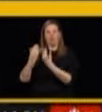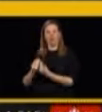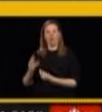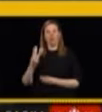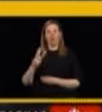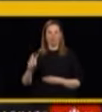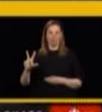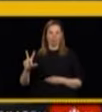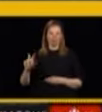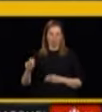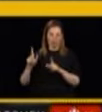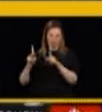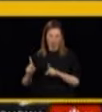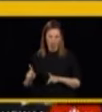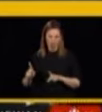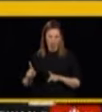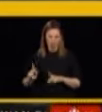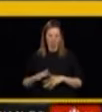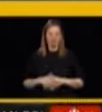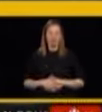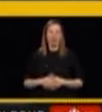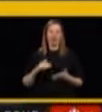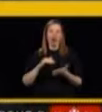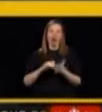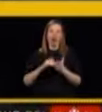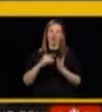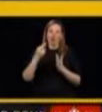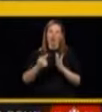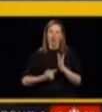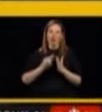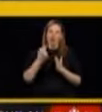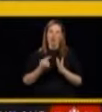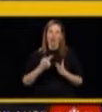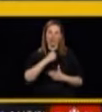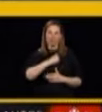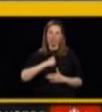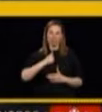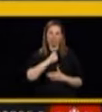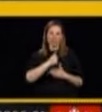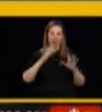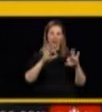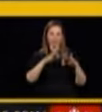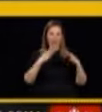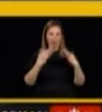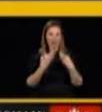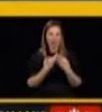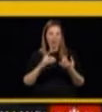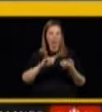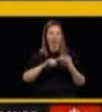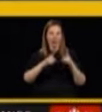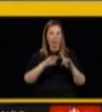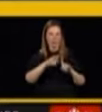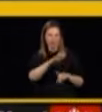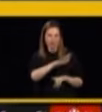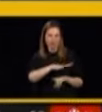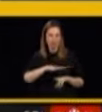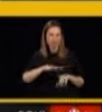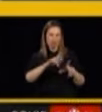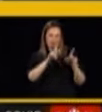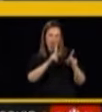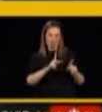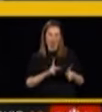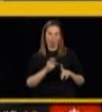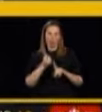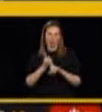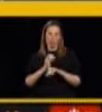630. Donc bien sûr, je veux offrir toutes mes condoléances aux familles des personnes qui sont